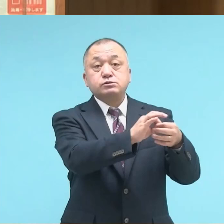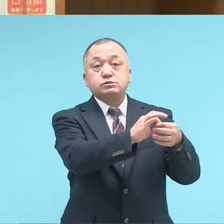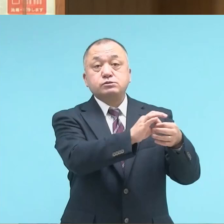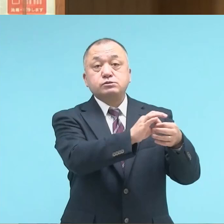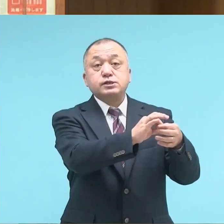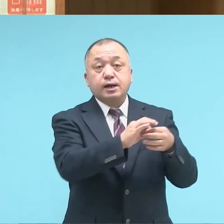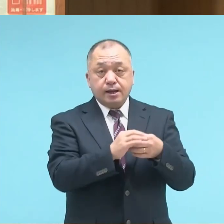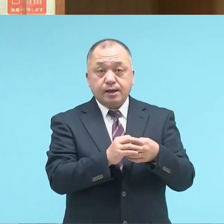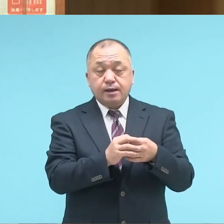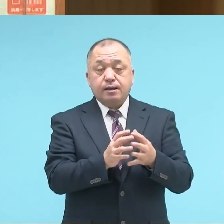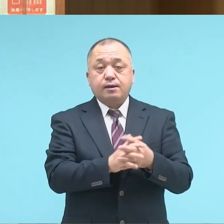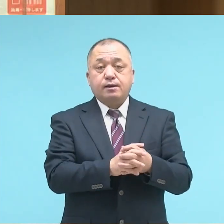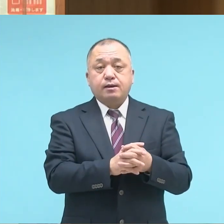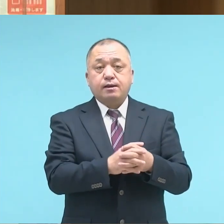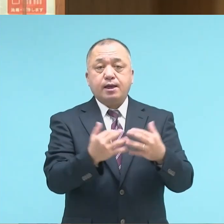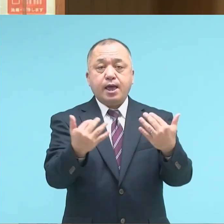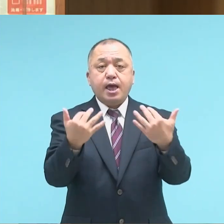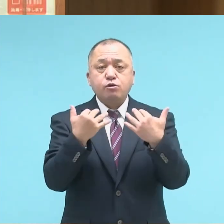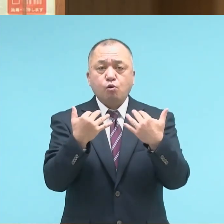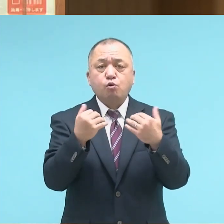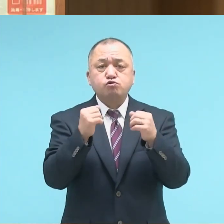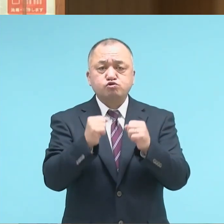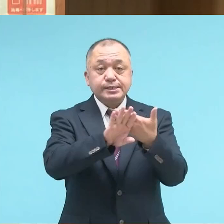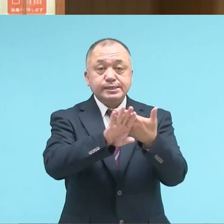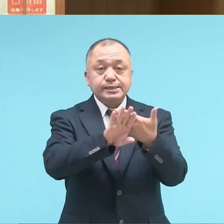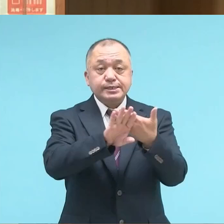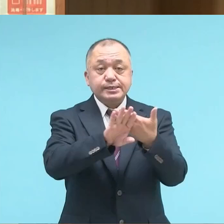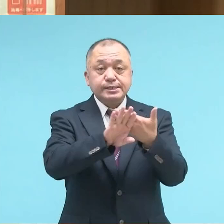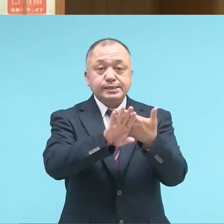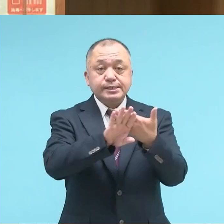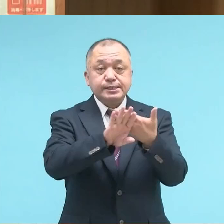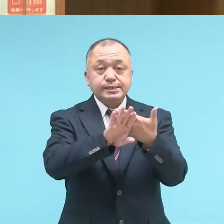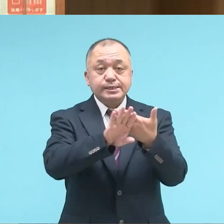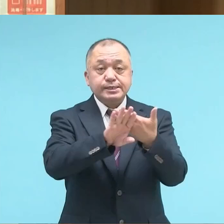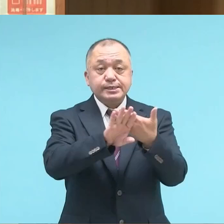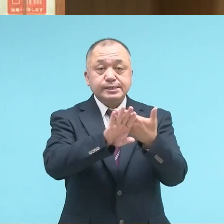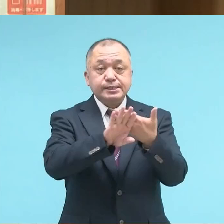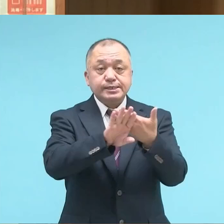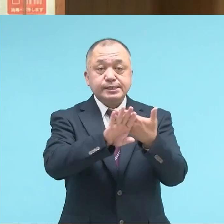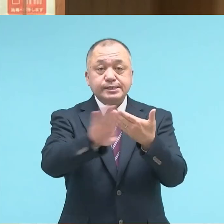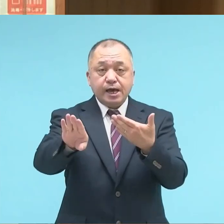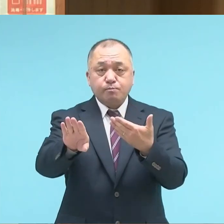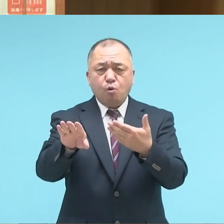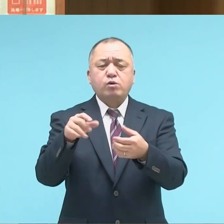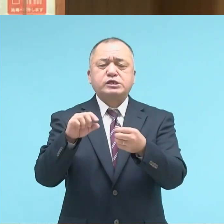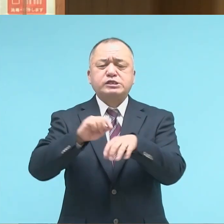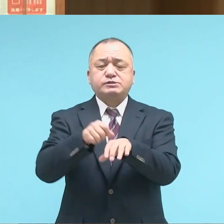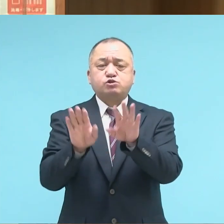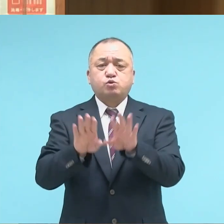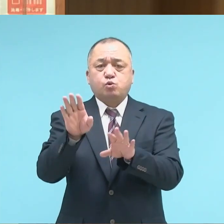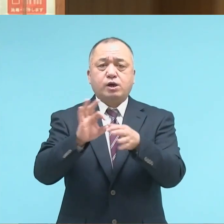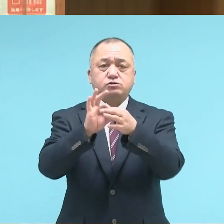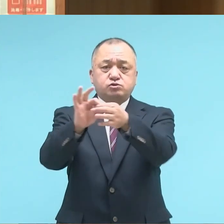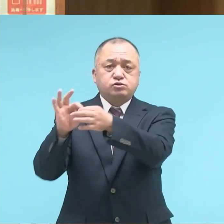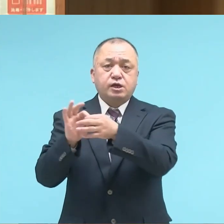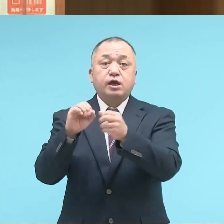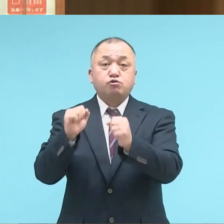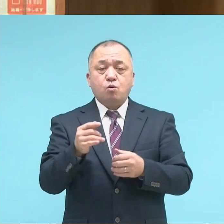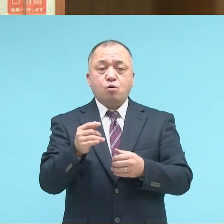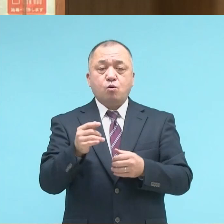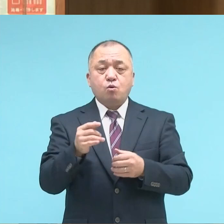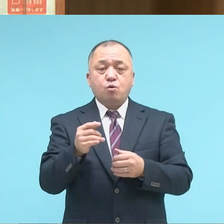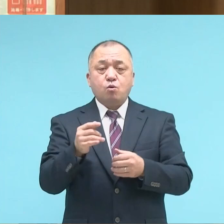ながら、影響を受ける皆さんへの対応、まあ、もちろんこれ札幌市以外も、当然厳しい状況が続いており